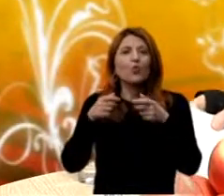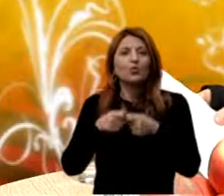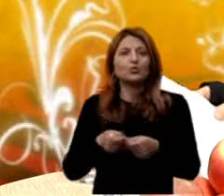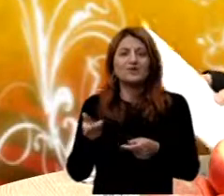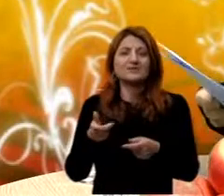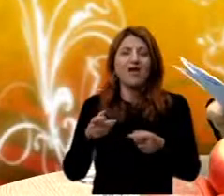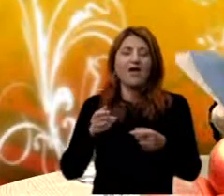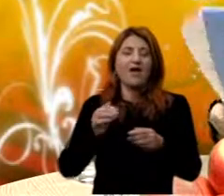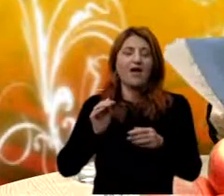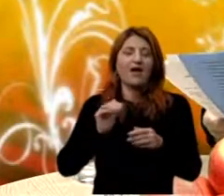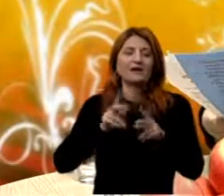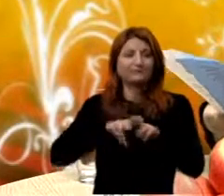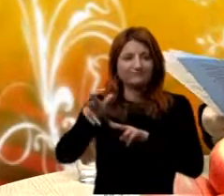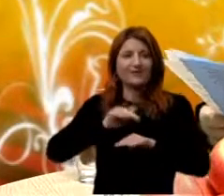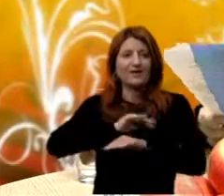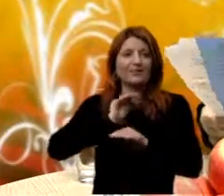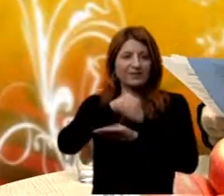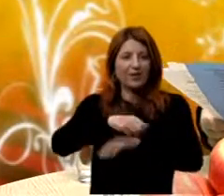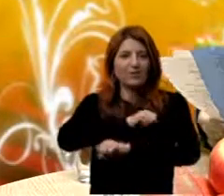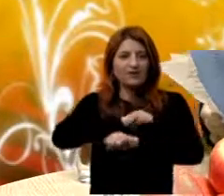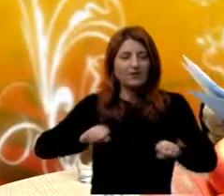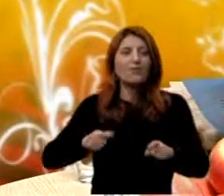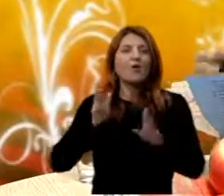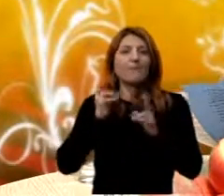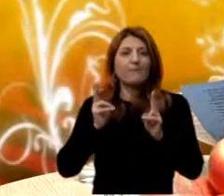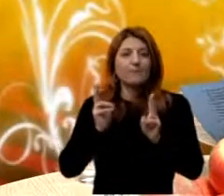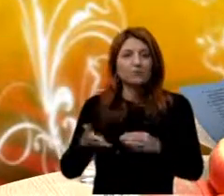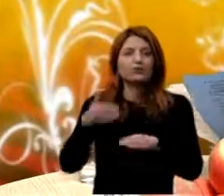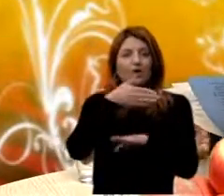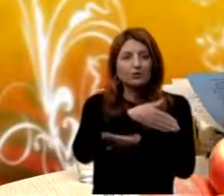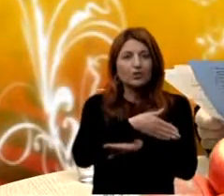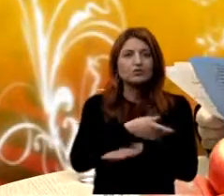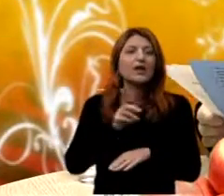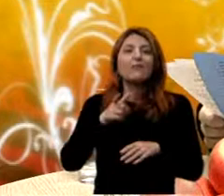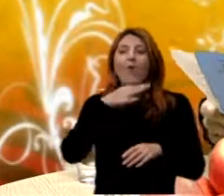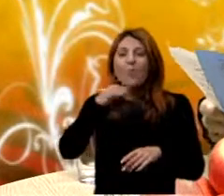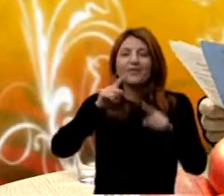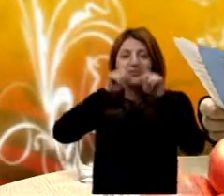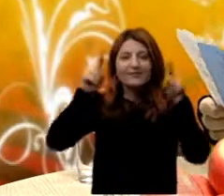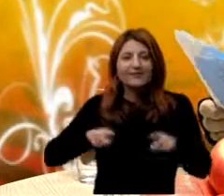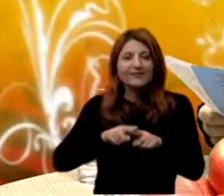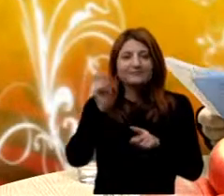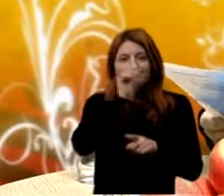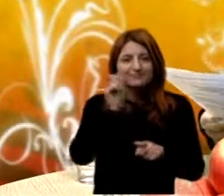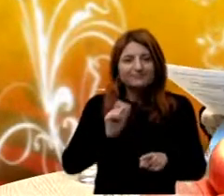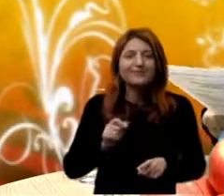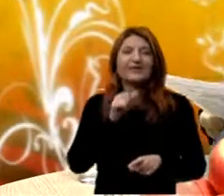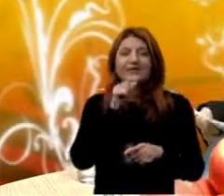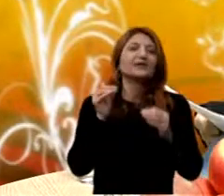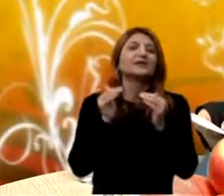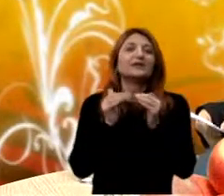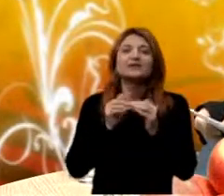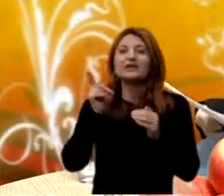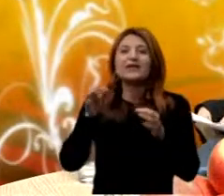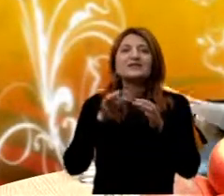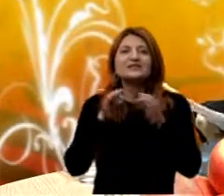prevenciju prekomjerne težine možete doći i možete ispuniti prvo jedan upitnik i pristati da vam se